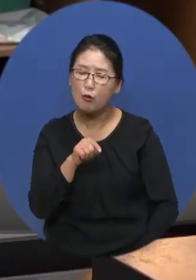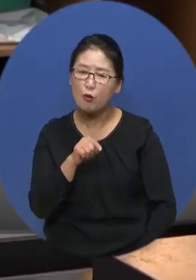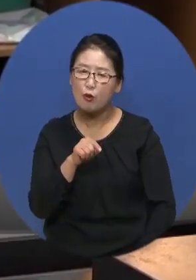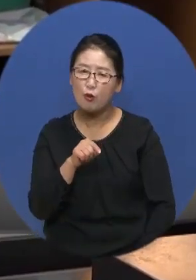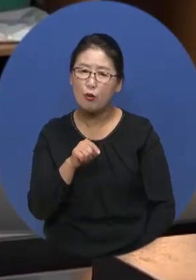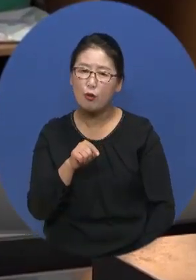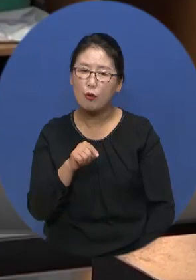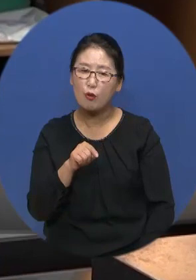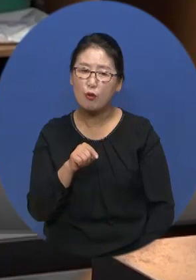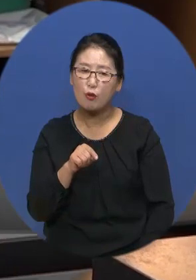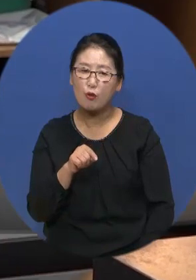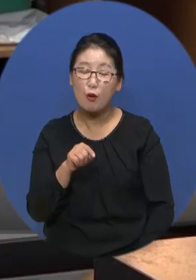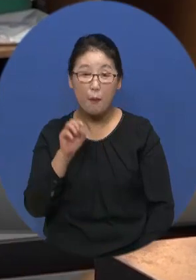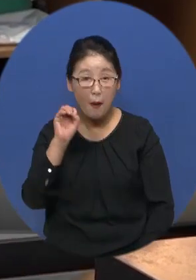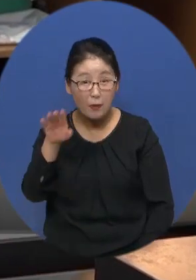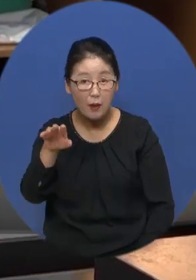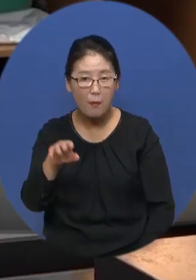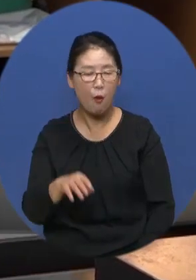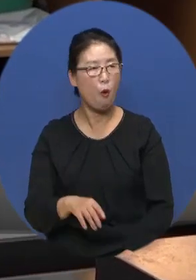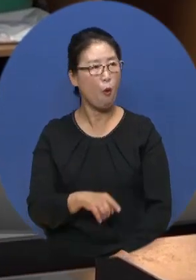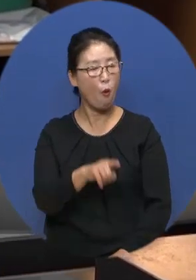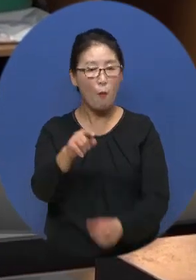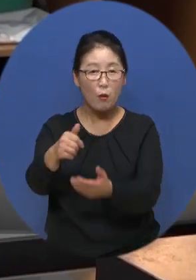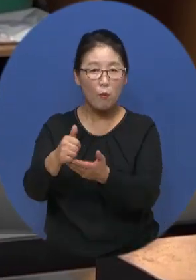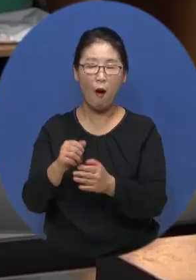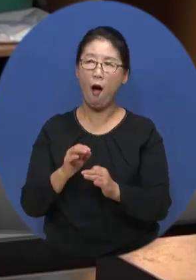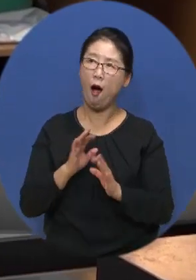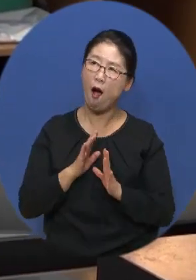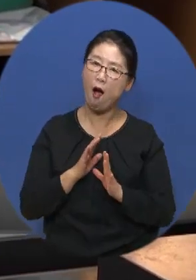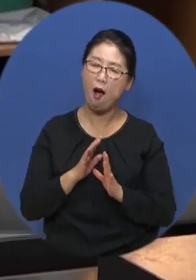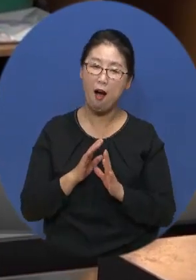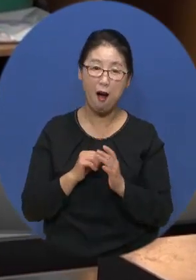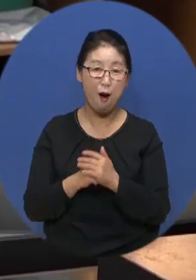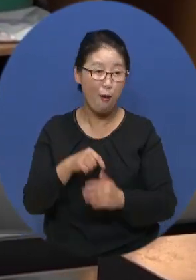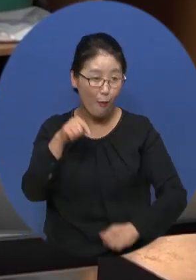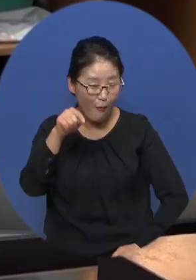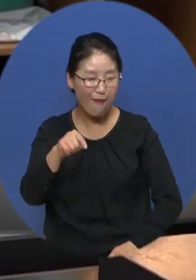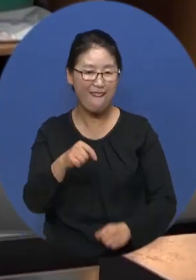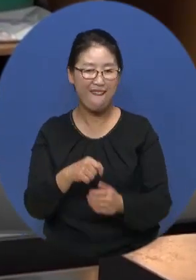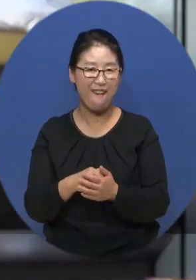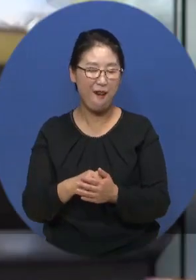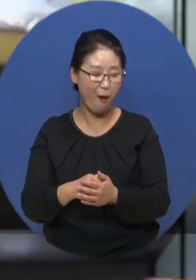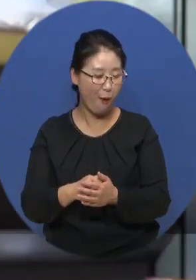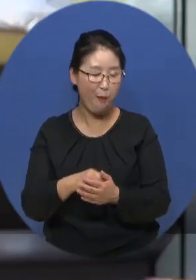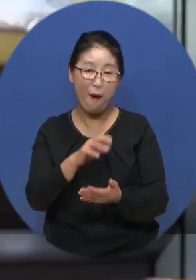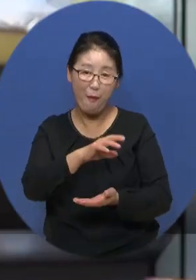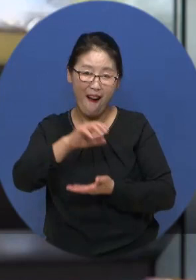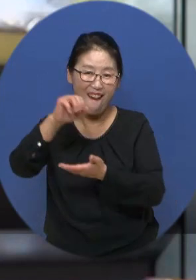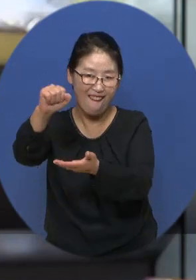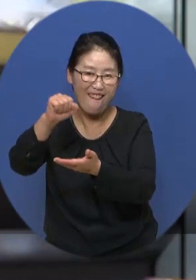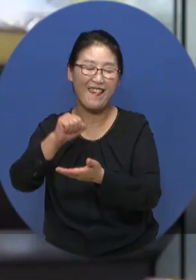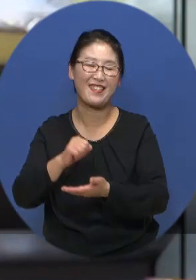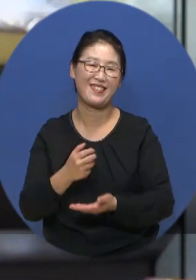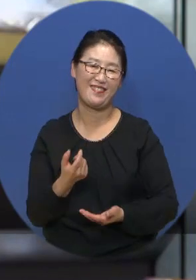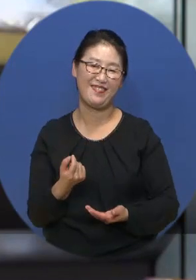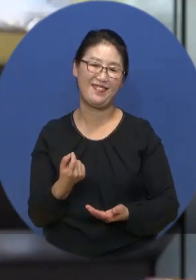더 놀라워 하시고 이제 더 많이 사가시기도 하세요. 네.